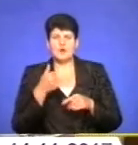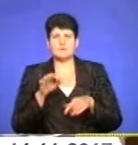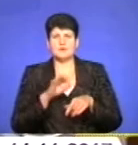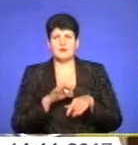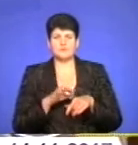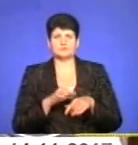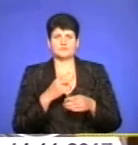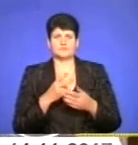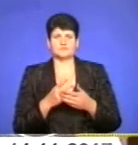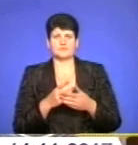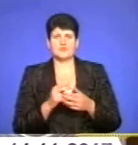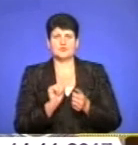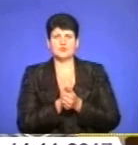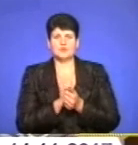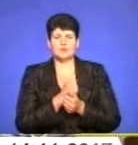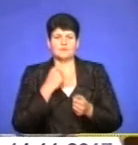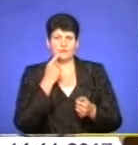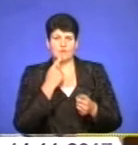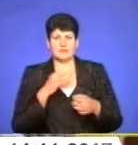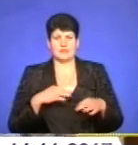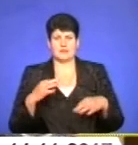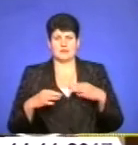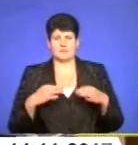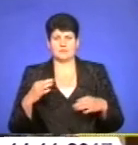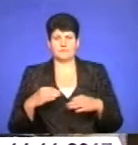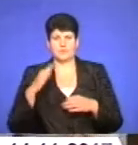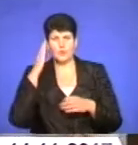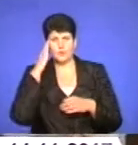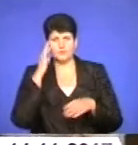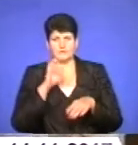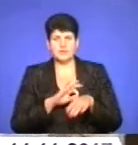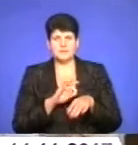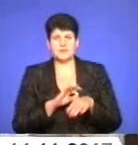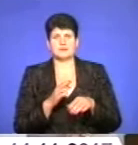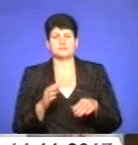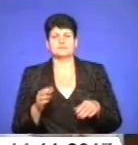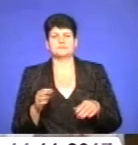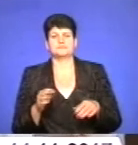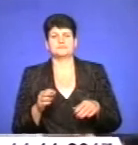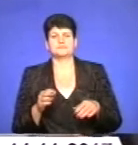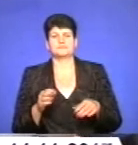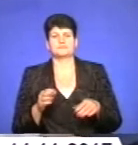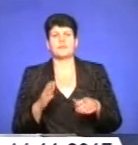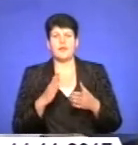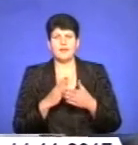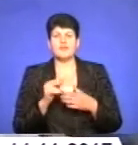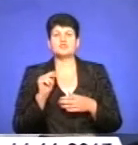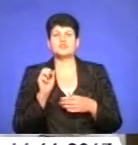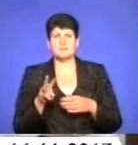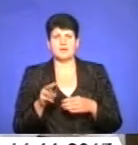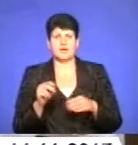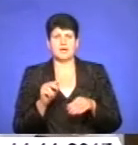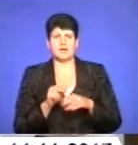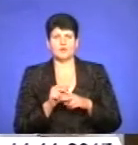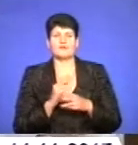в знаки. Сухість в роті, нервозність, головний біль. Чи є чим лікувати сьогодні